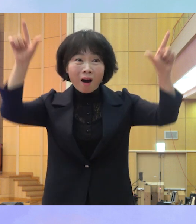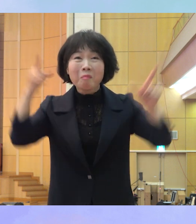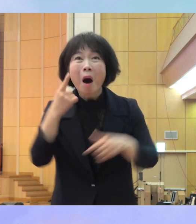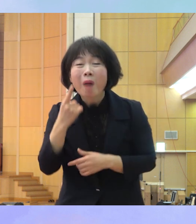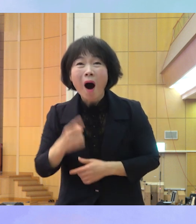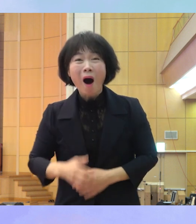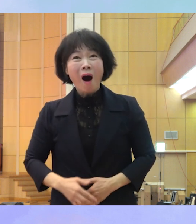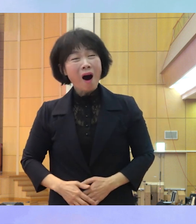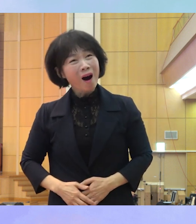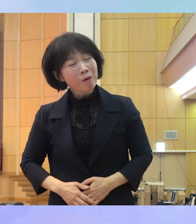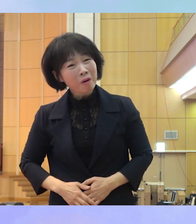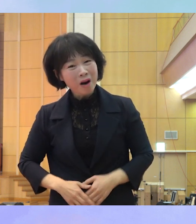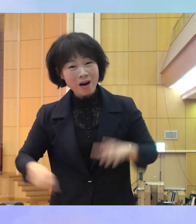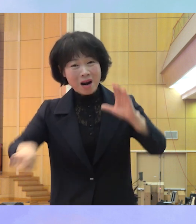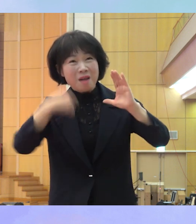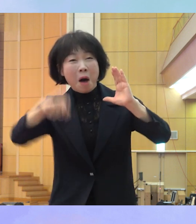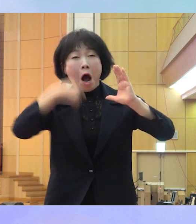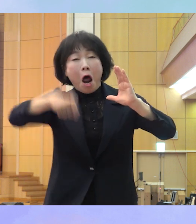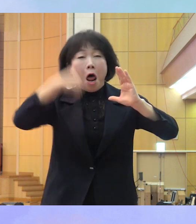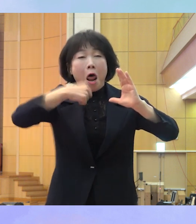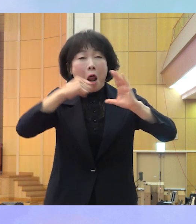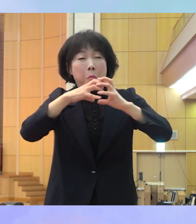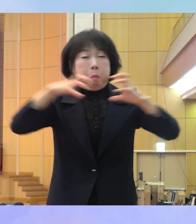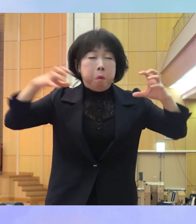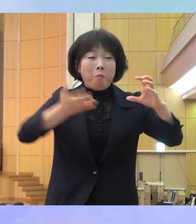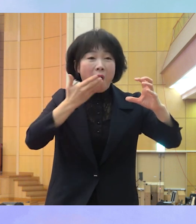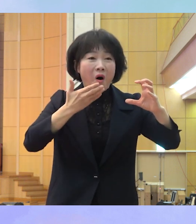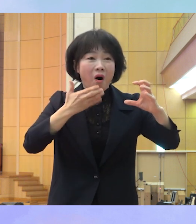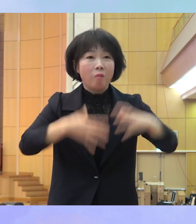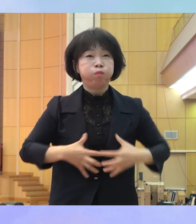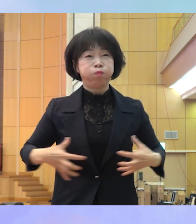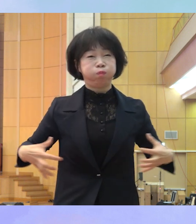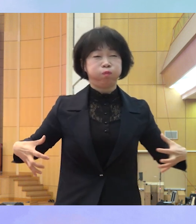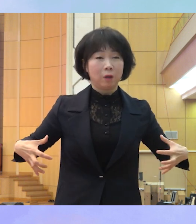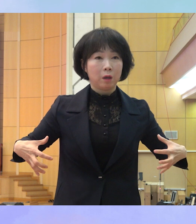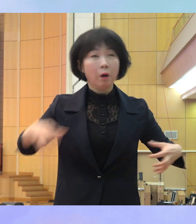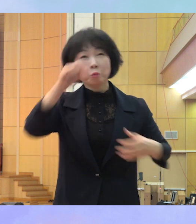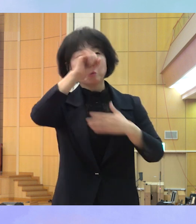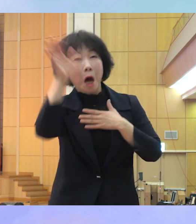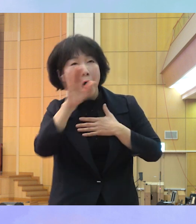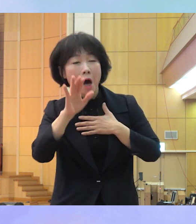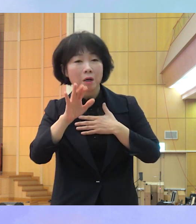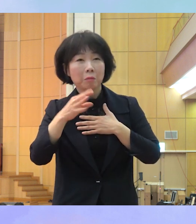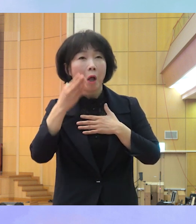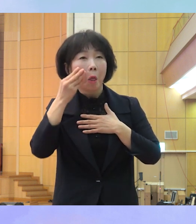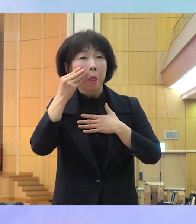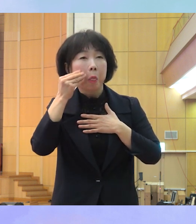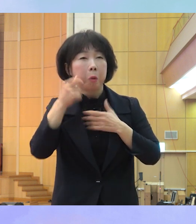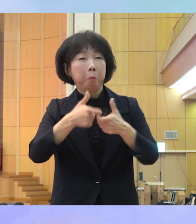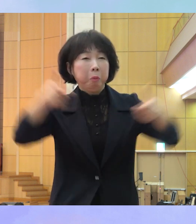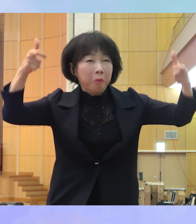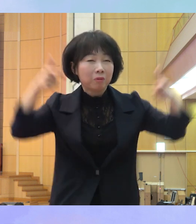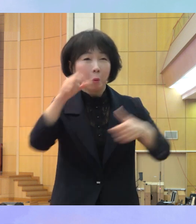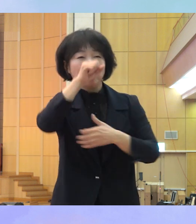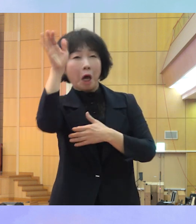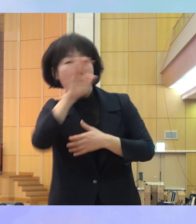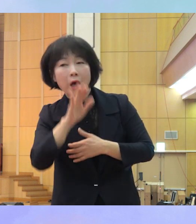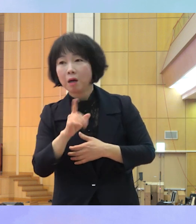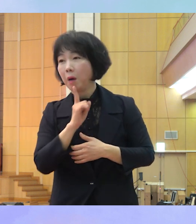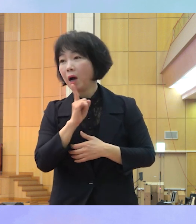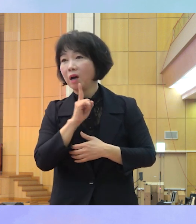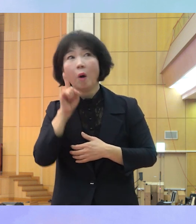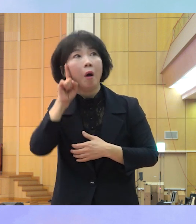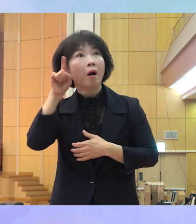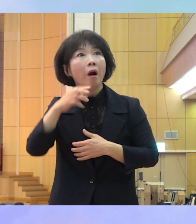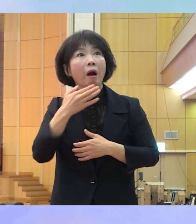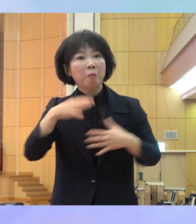뭐 밥을 많이 먹으면 탄수화물이 많이 섭취하게 돼가지고 콜레스테롤이 높아지고, 그래서 무슨